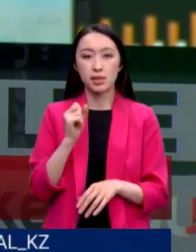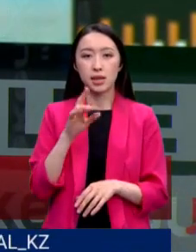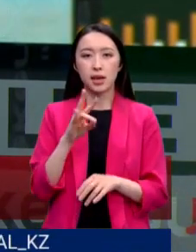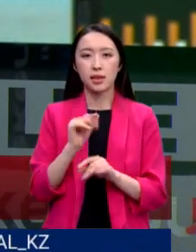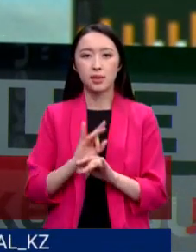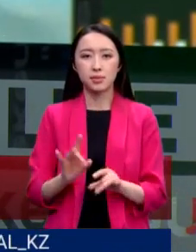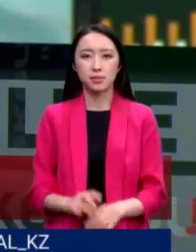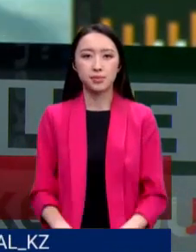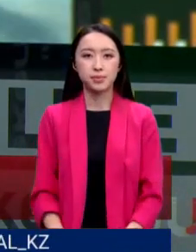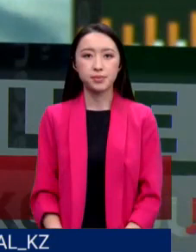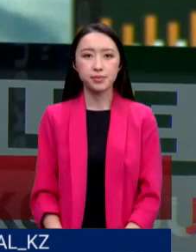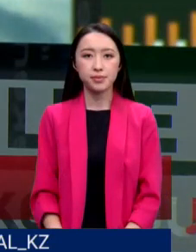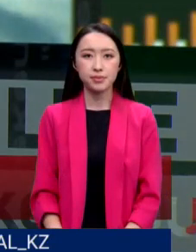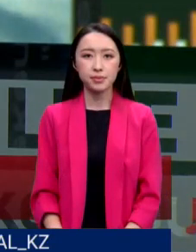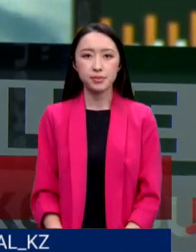Санакова разбиралась в теме.